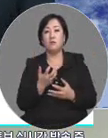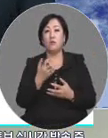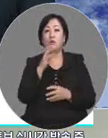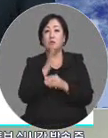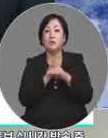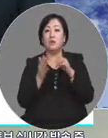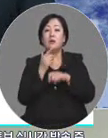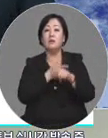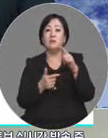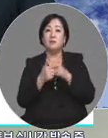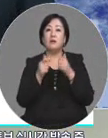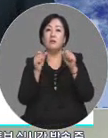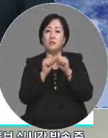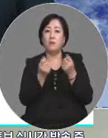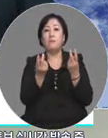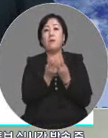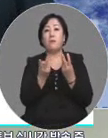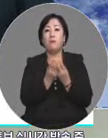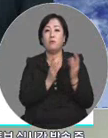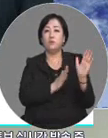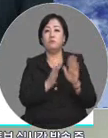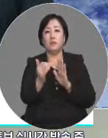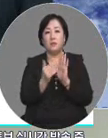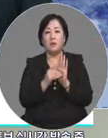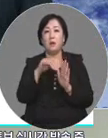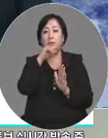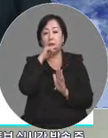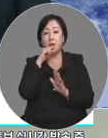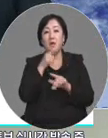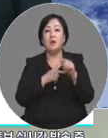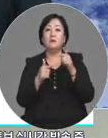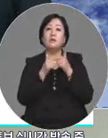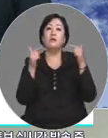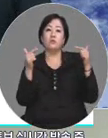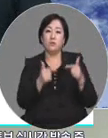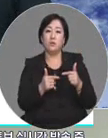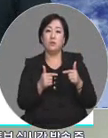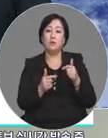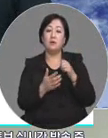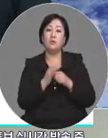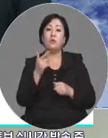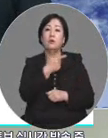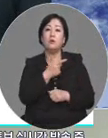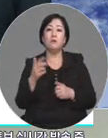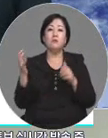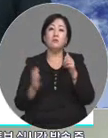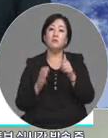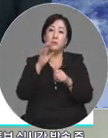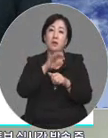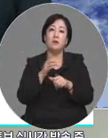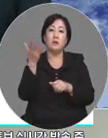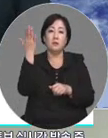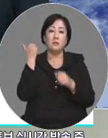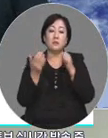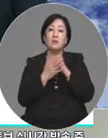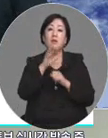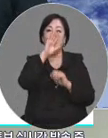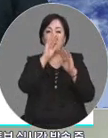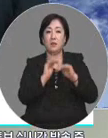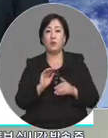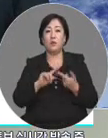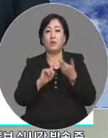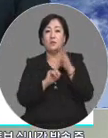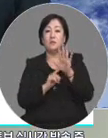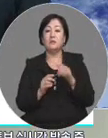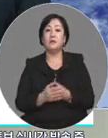철전 대비로 말씀드린대로 피해를 최소화 하여야 겠습니다 네 우선 에 큰 영향을 미쳤던 태풍 들 배윤주 기자가